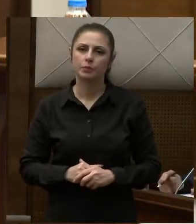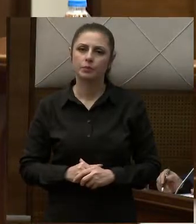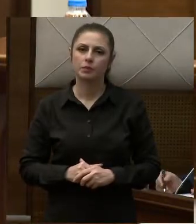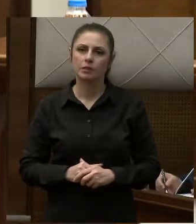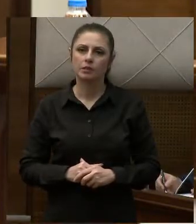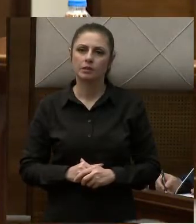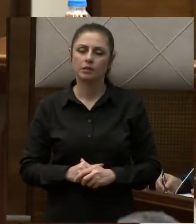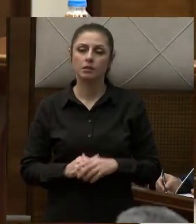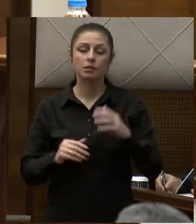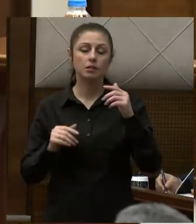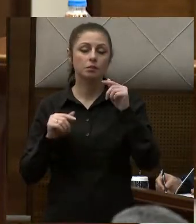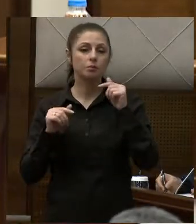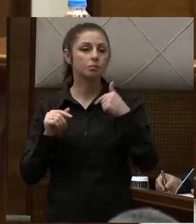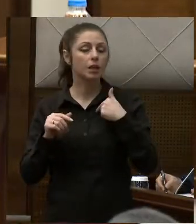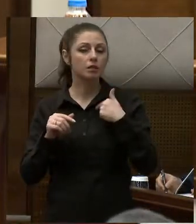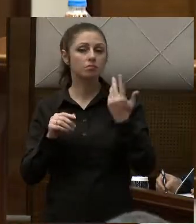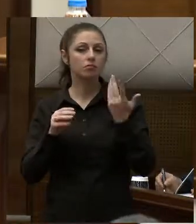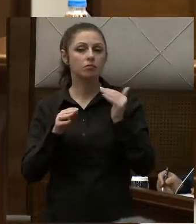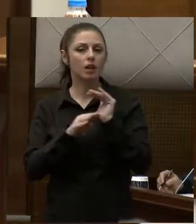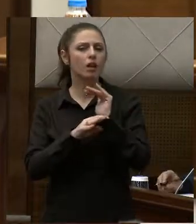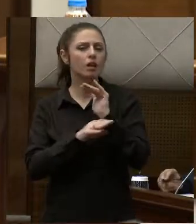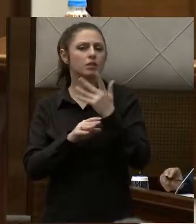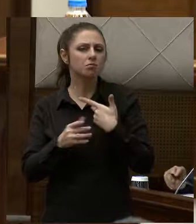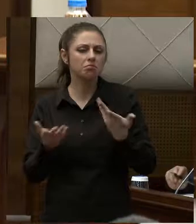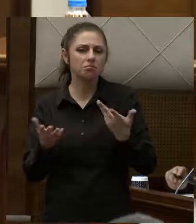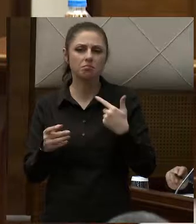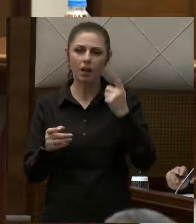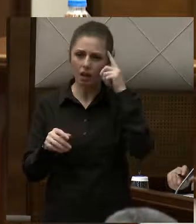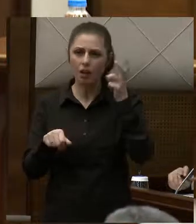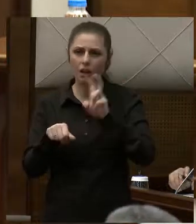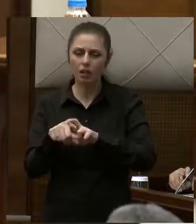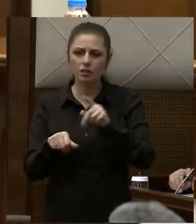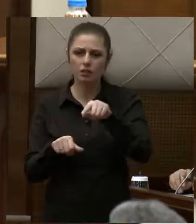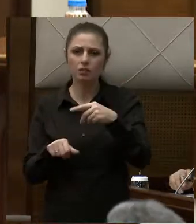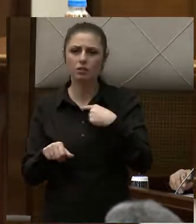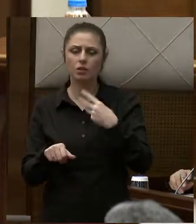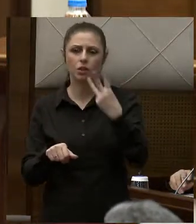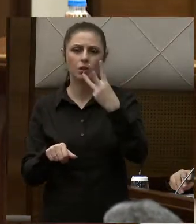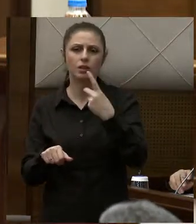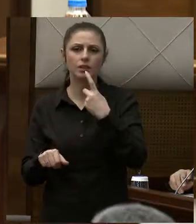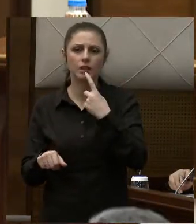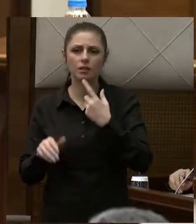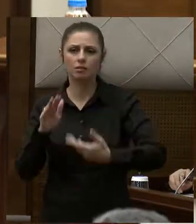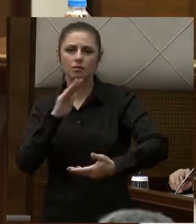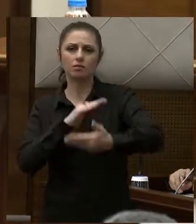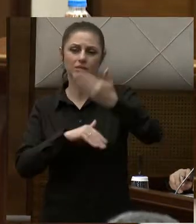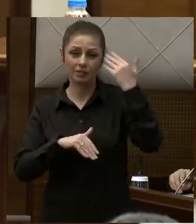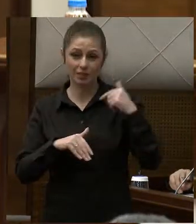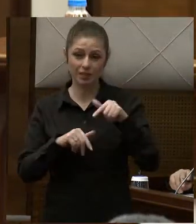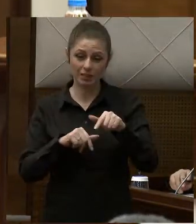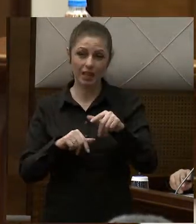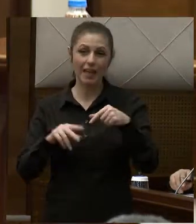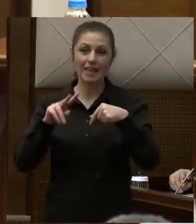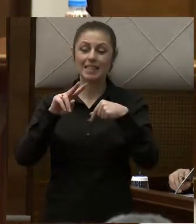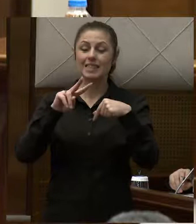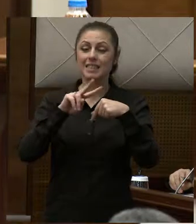bunlar ben hayatımda hatırlayın 3 sene öncesine kadar Zaman Gazetesi'ni eline almayan yükselemiyordu.